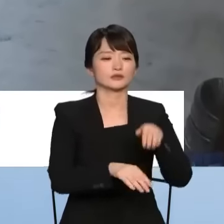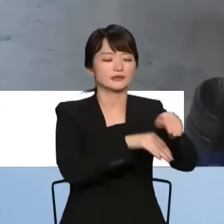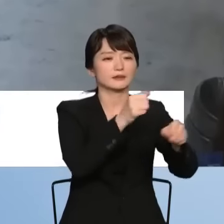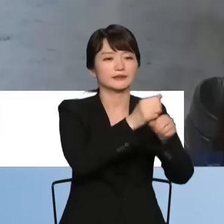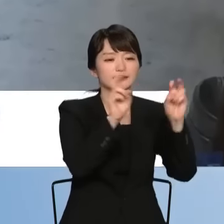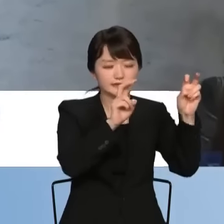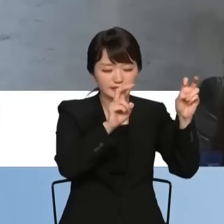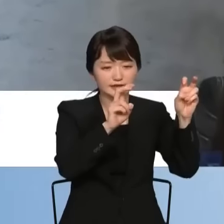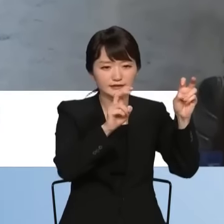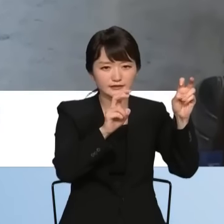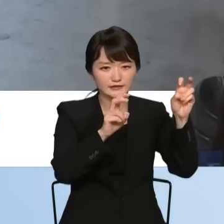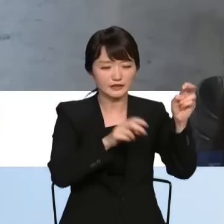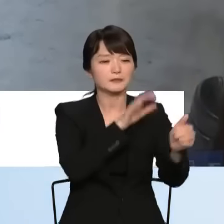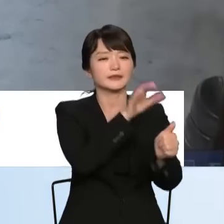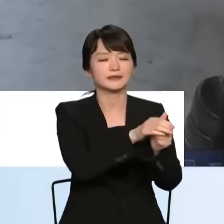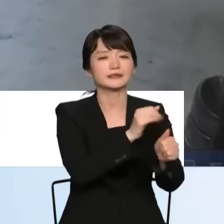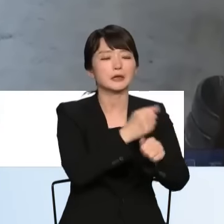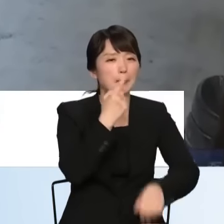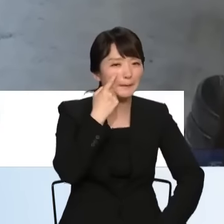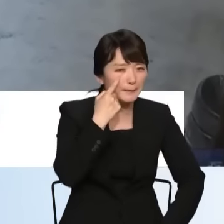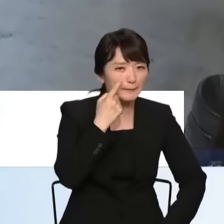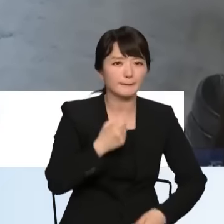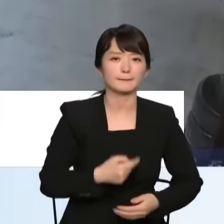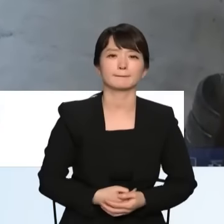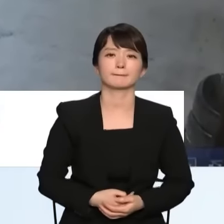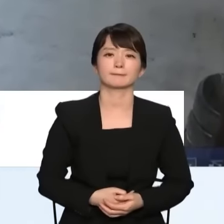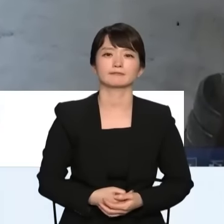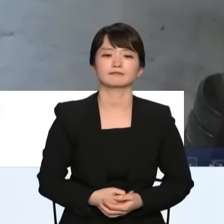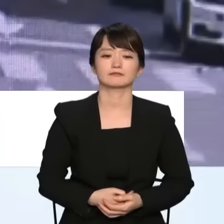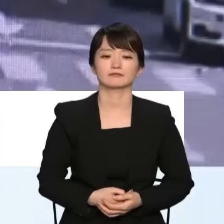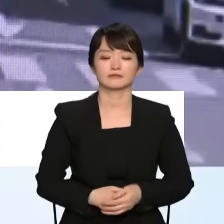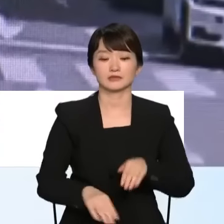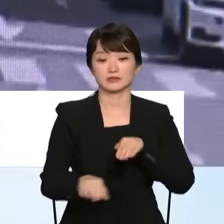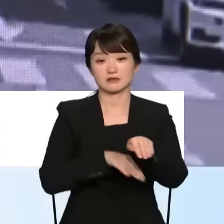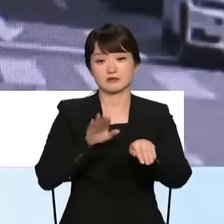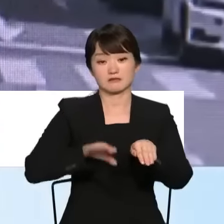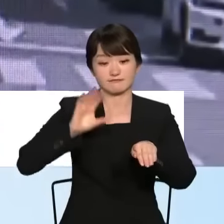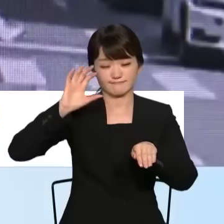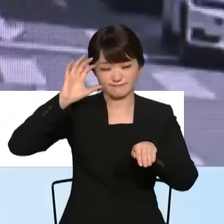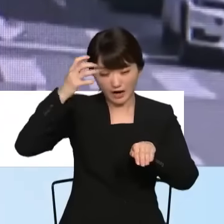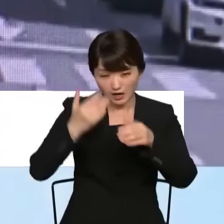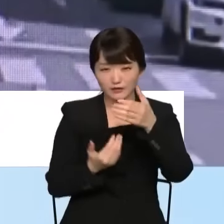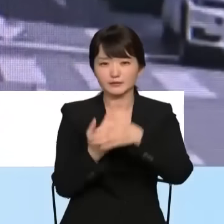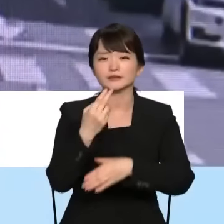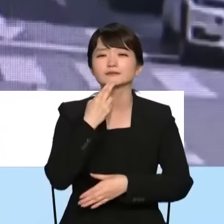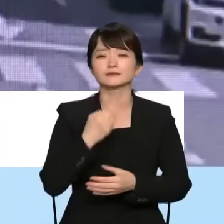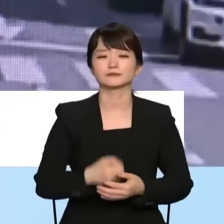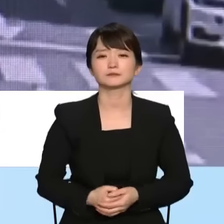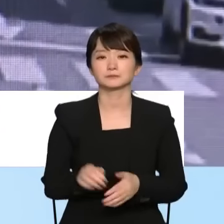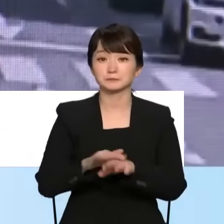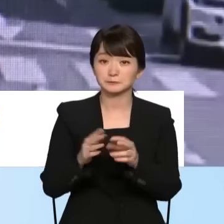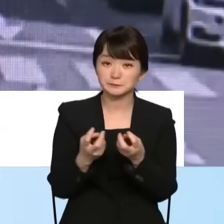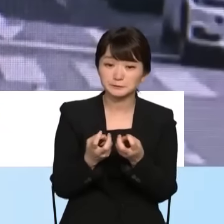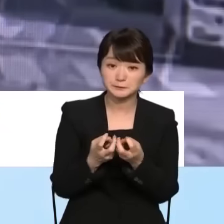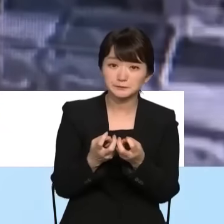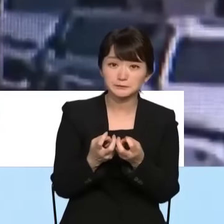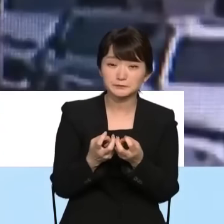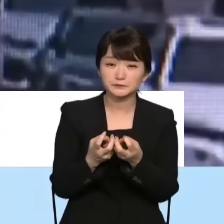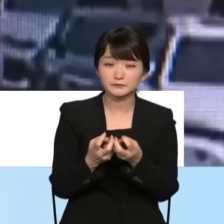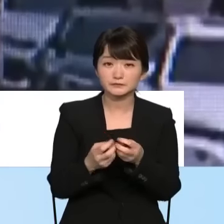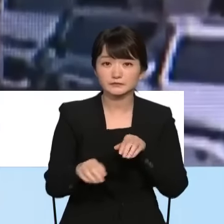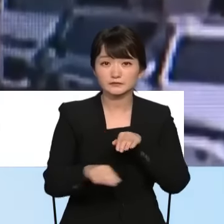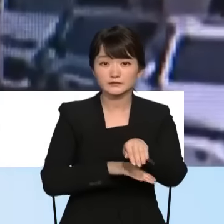책임을 전환하자는 것이고 또 더 나아가서 급발진 사고가 발생하지 않도록 대책 방안인 가속